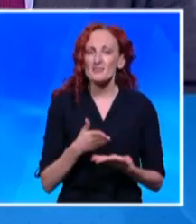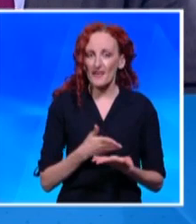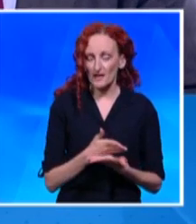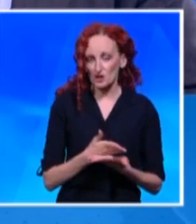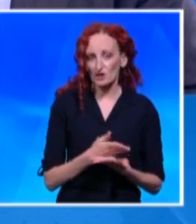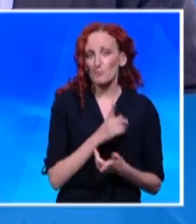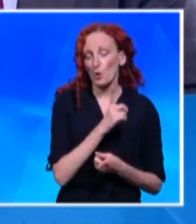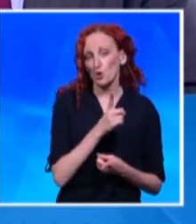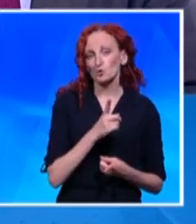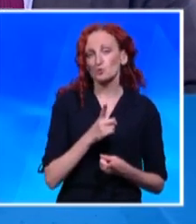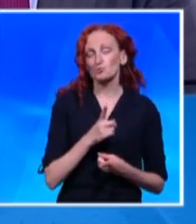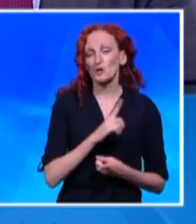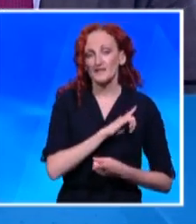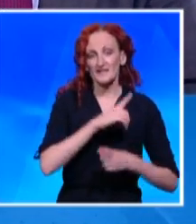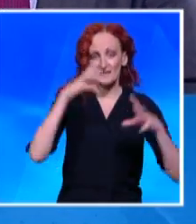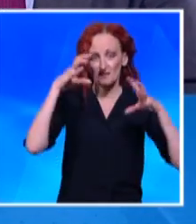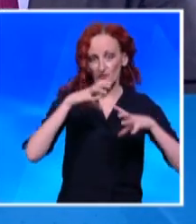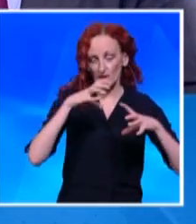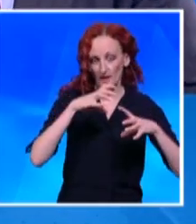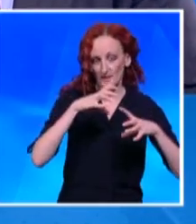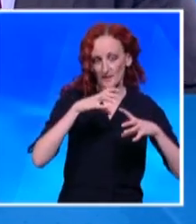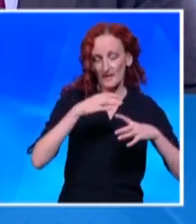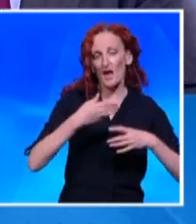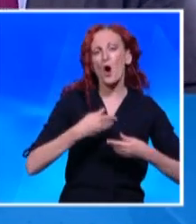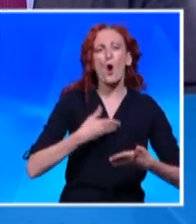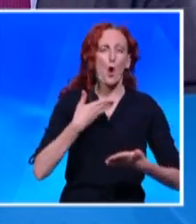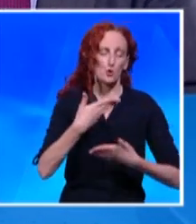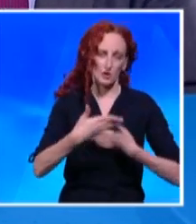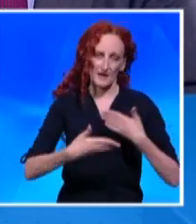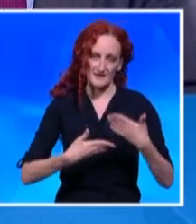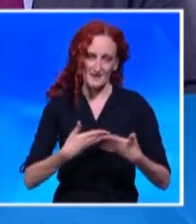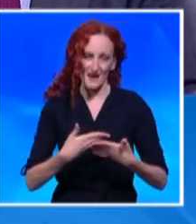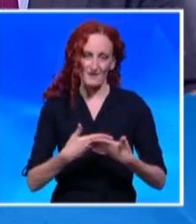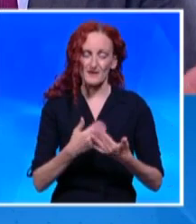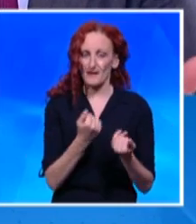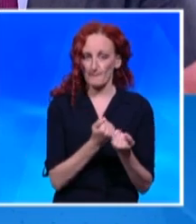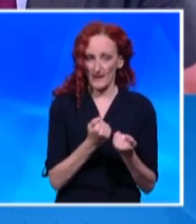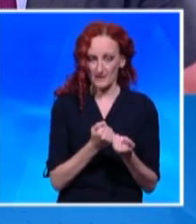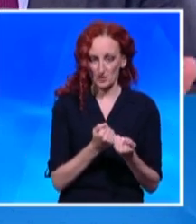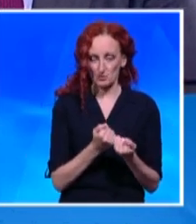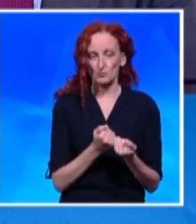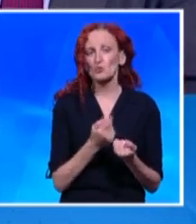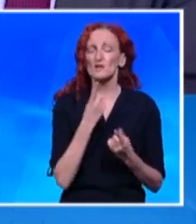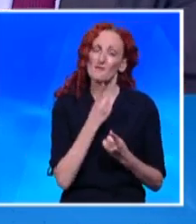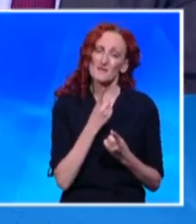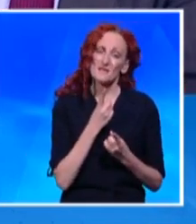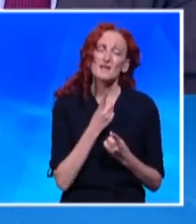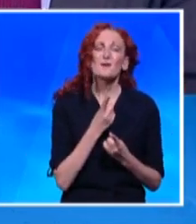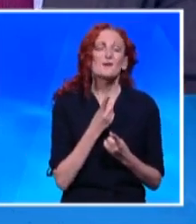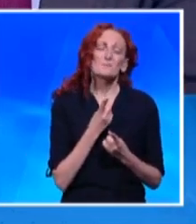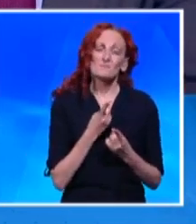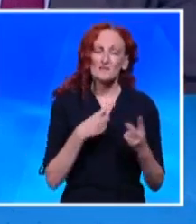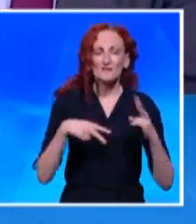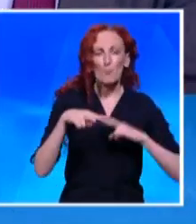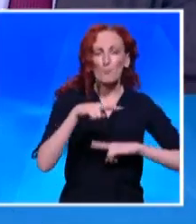на едно населено място. За да правим сериозни заключения за това, трябва да обследваме самият казус. Когато казваме